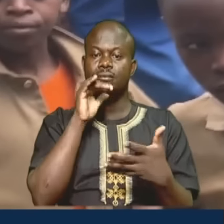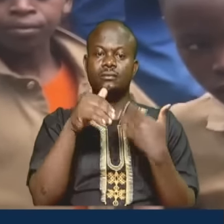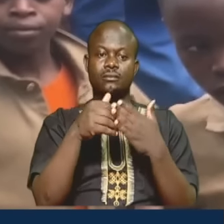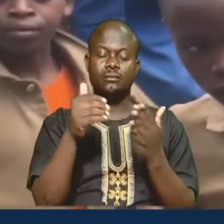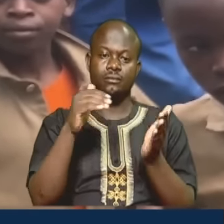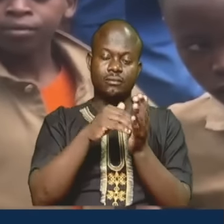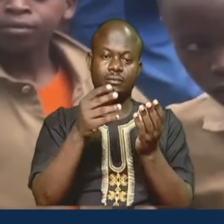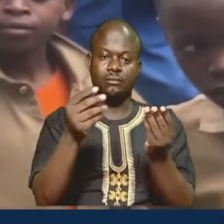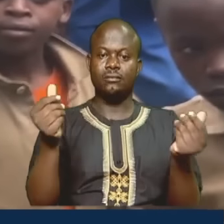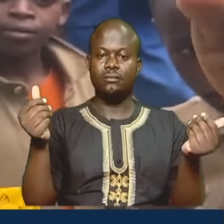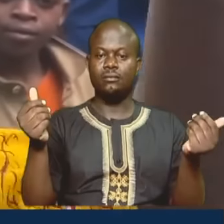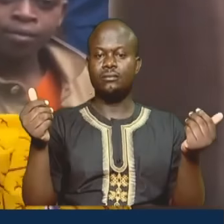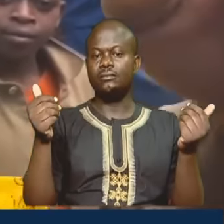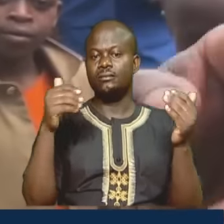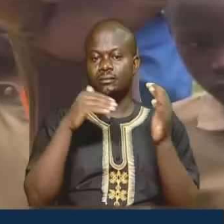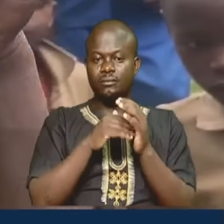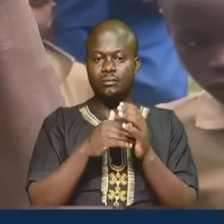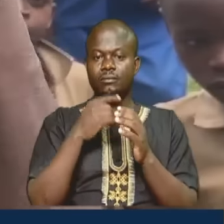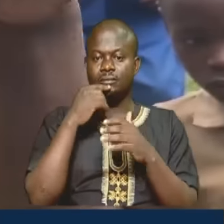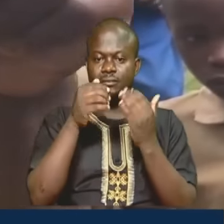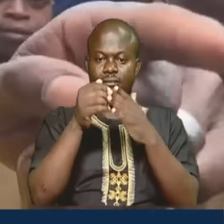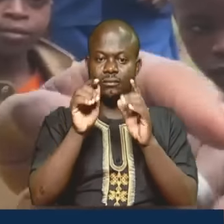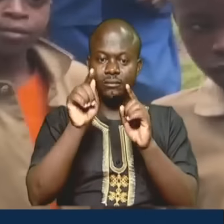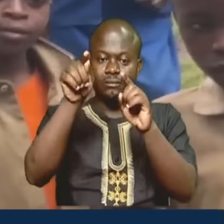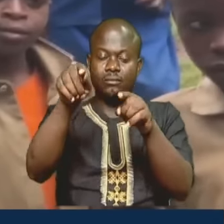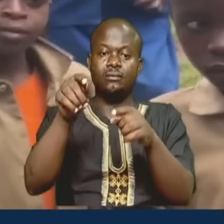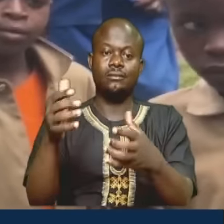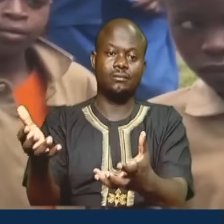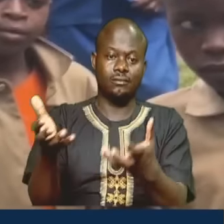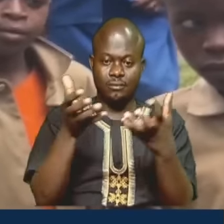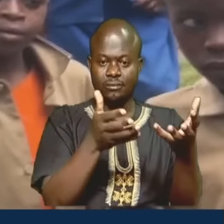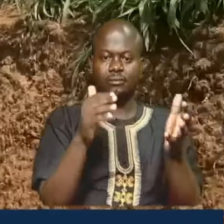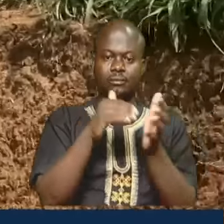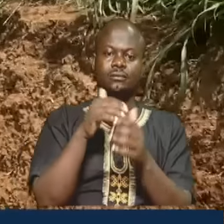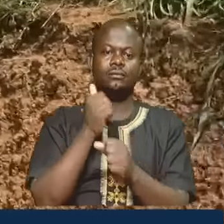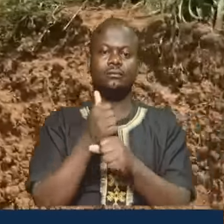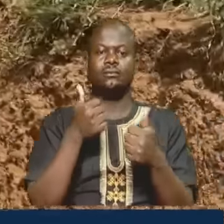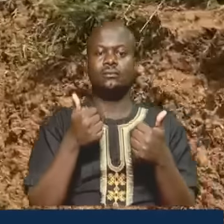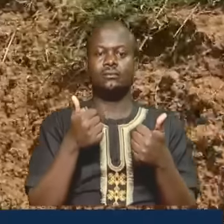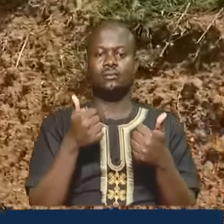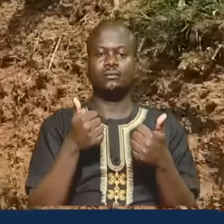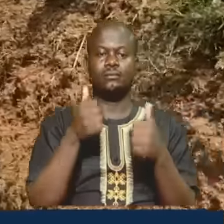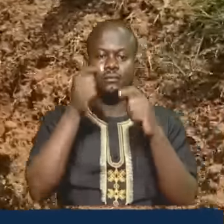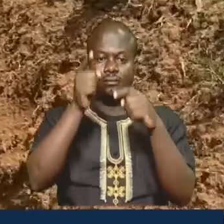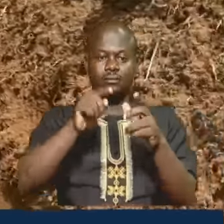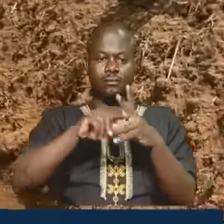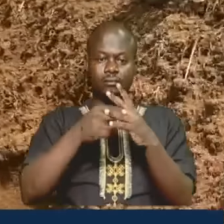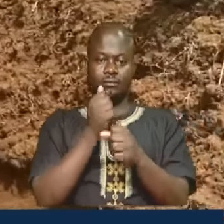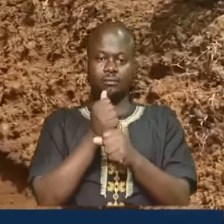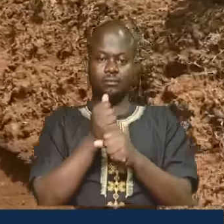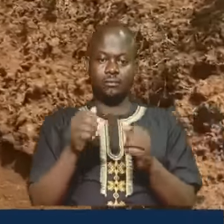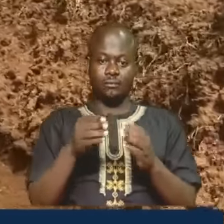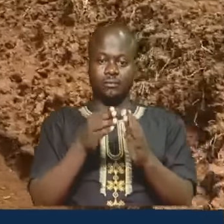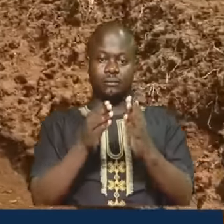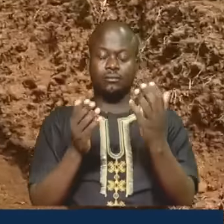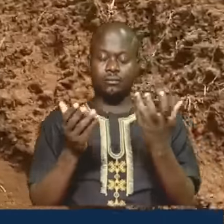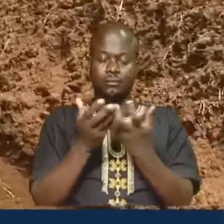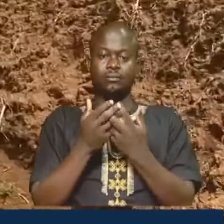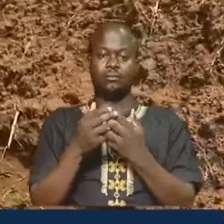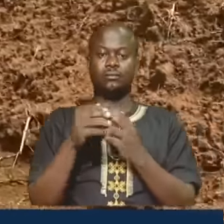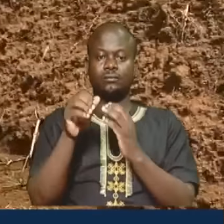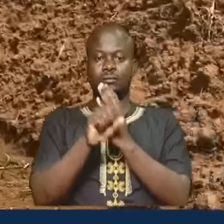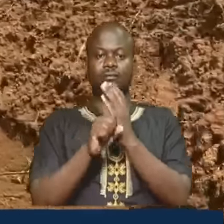cyarongeye kwangirika yemwe akavuga ati mujye no gukura imbaha naha mwongere mu gikore neza atashi yatangiye gukora uyu muhanda uhuza umurenge wa